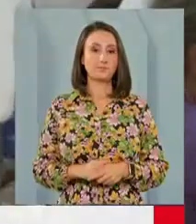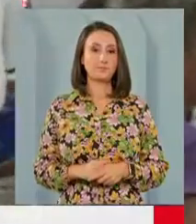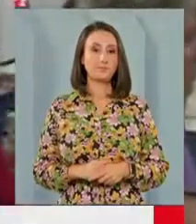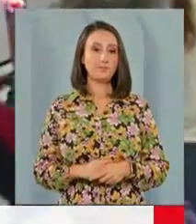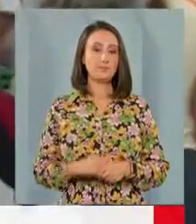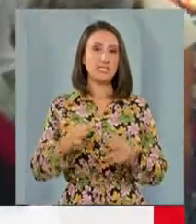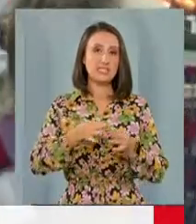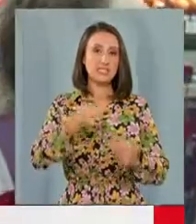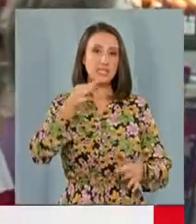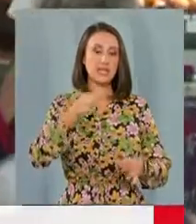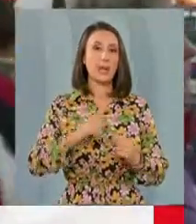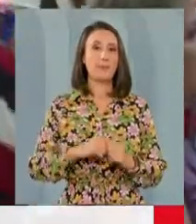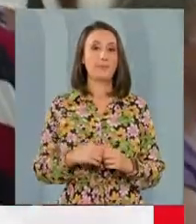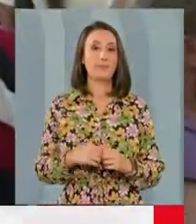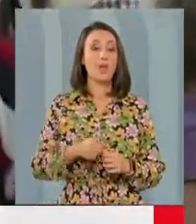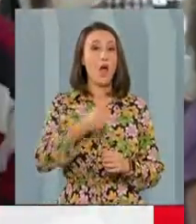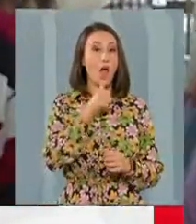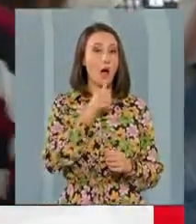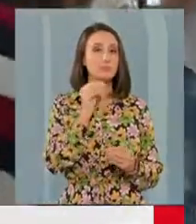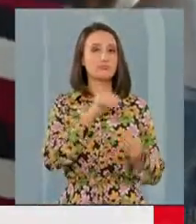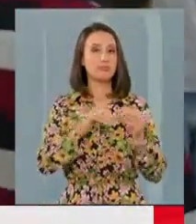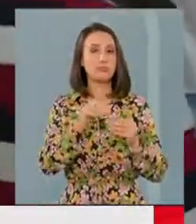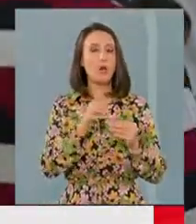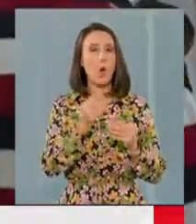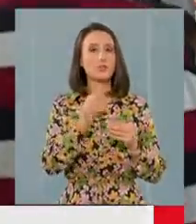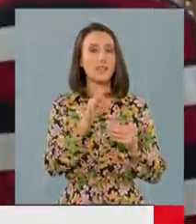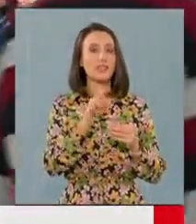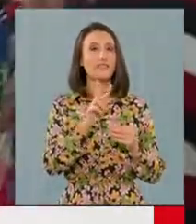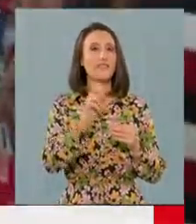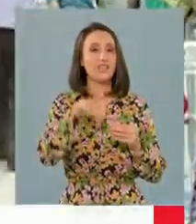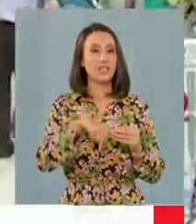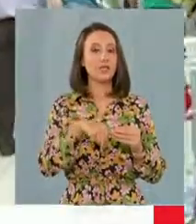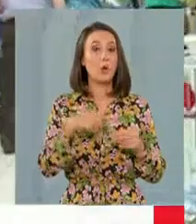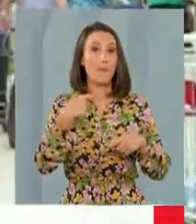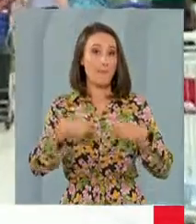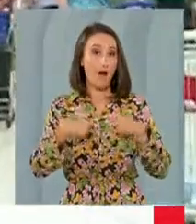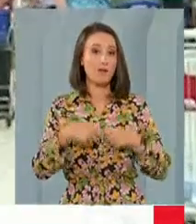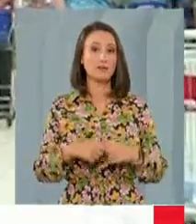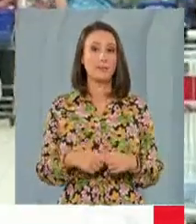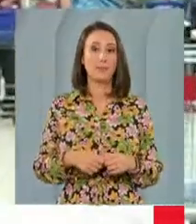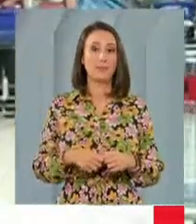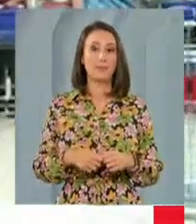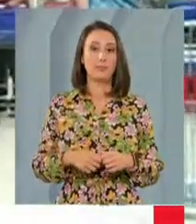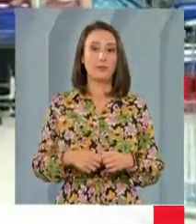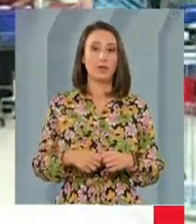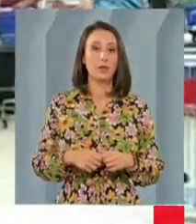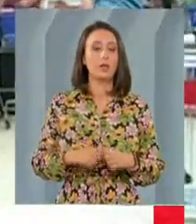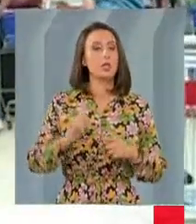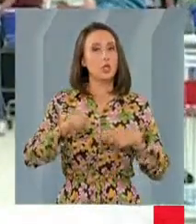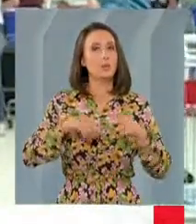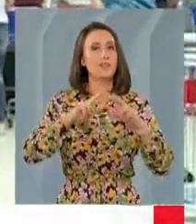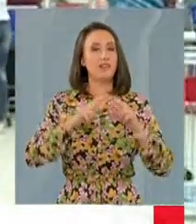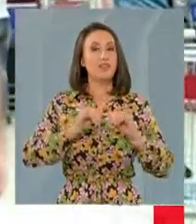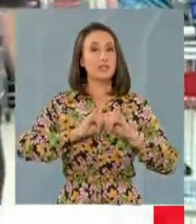sticlele cu acid acetic și apoi erau vândute ca oțet din Vin într un hipermarket din România potrivit ANPC în urma unor